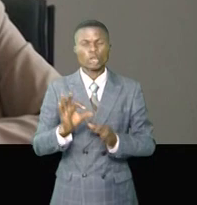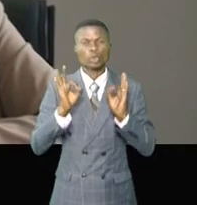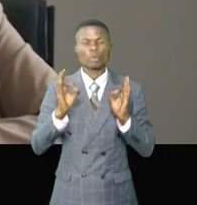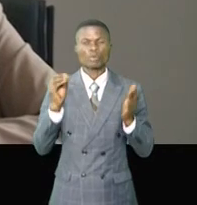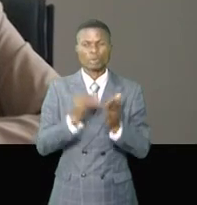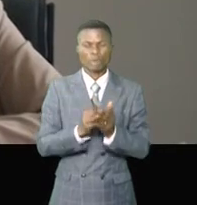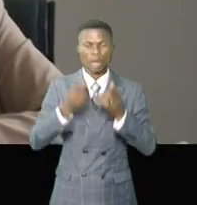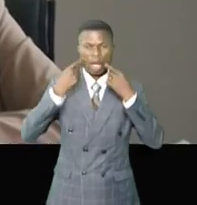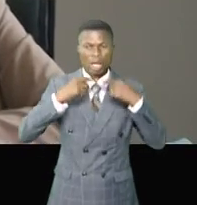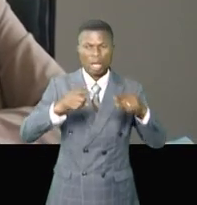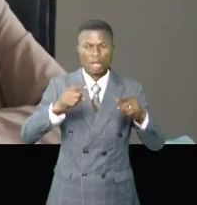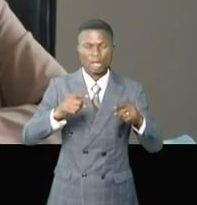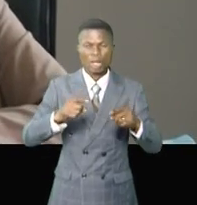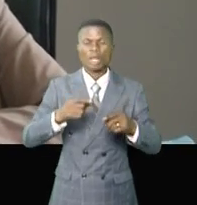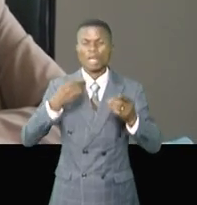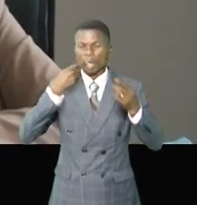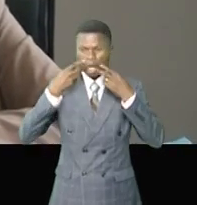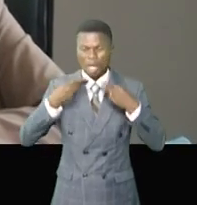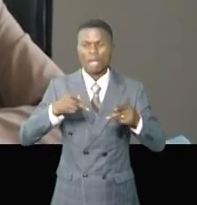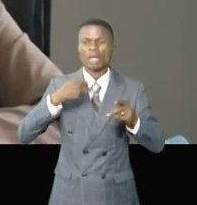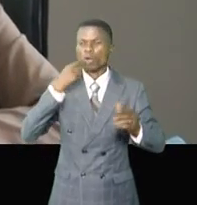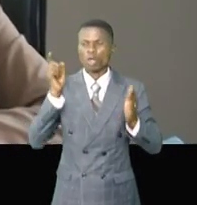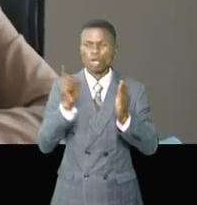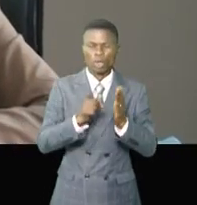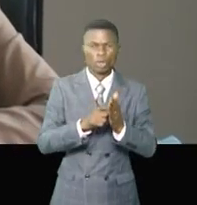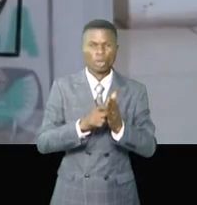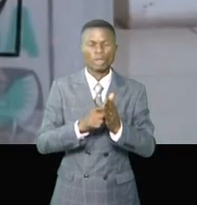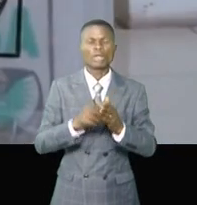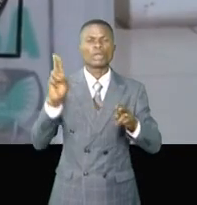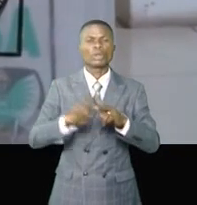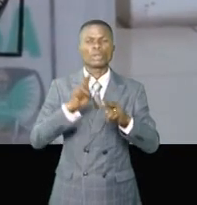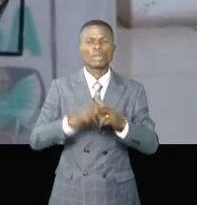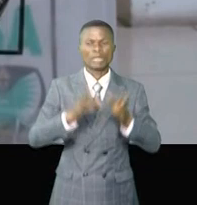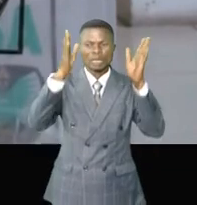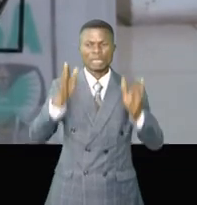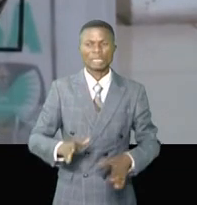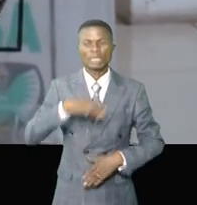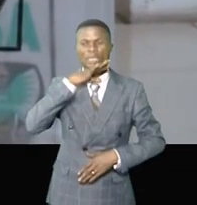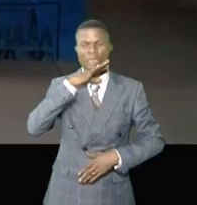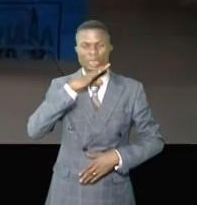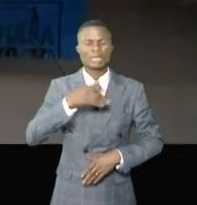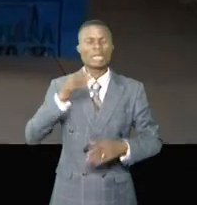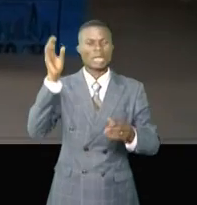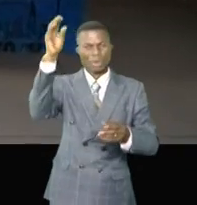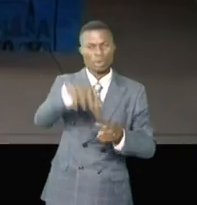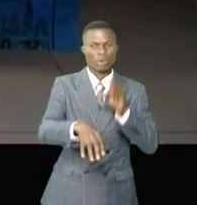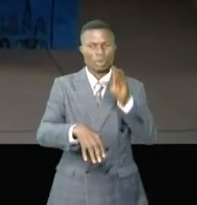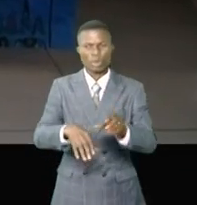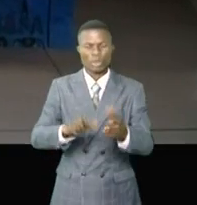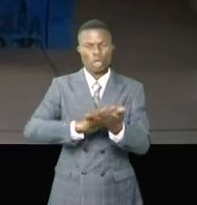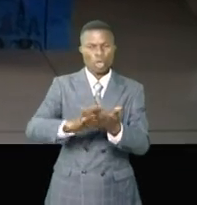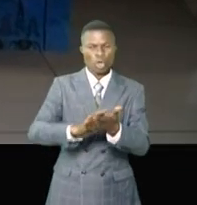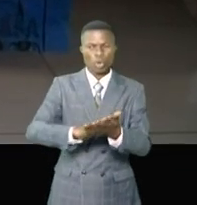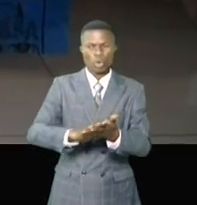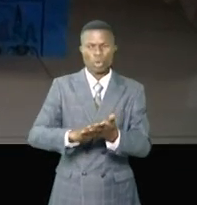la publication de l'instruction relative à l'usage exclusif des sacs poubelles biodégradables coloré et